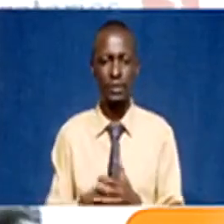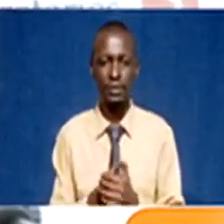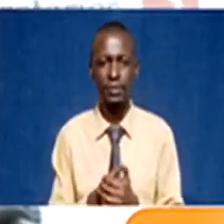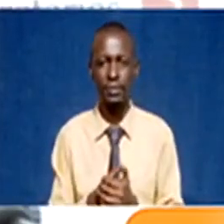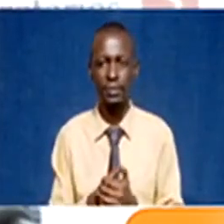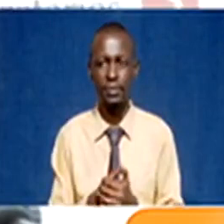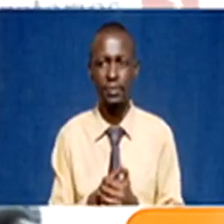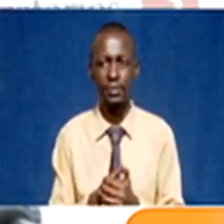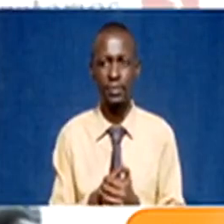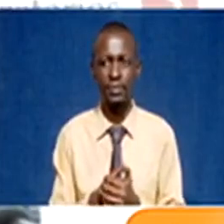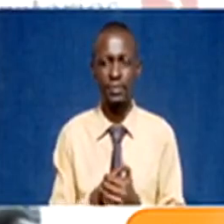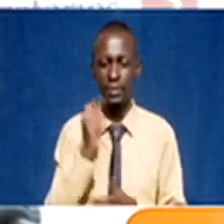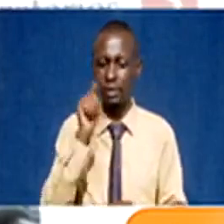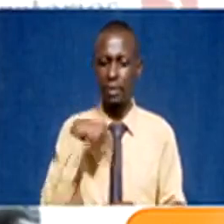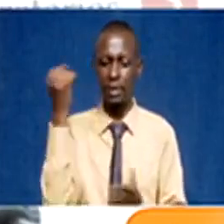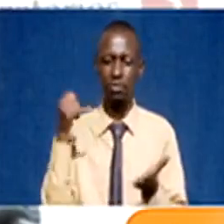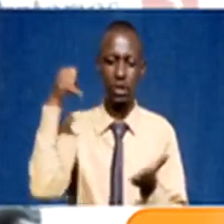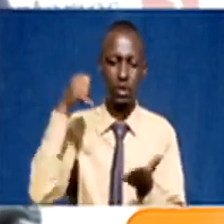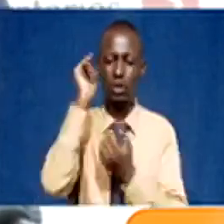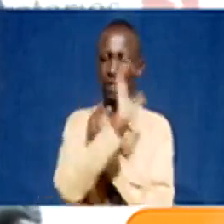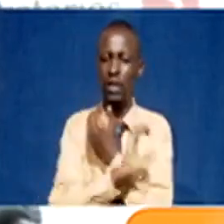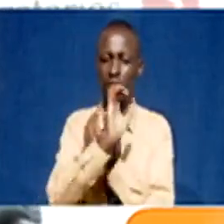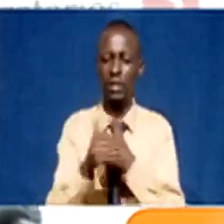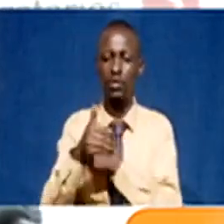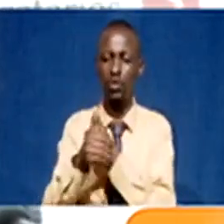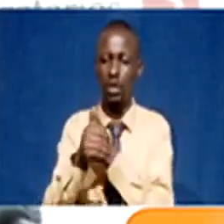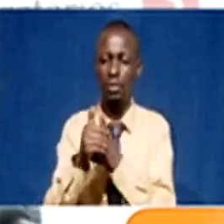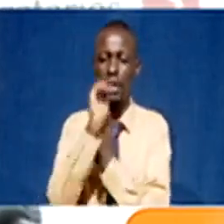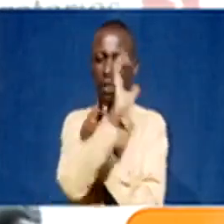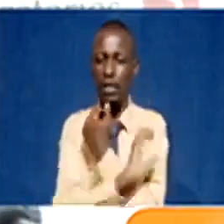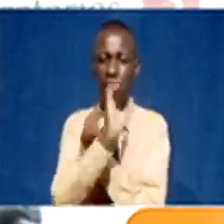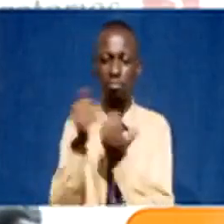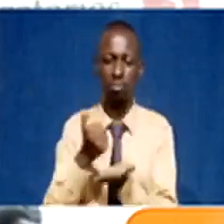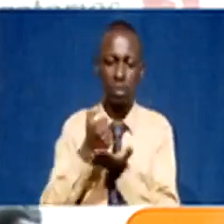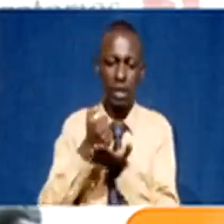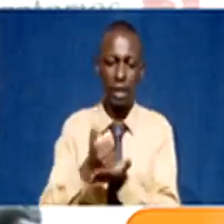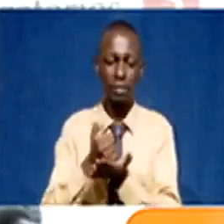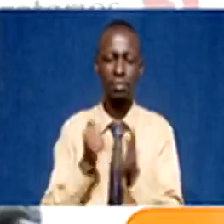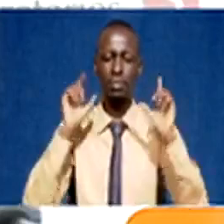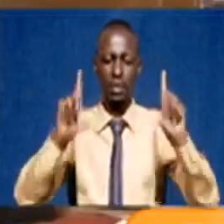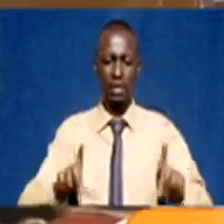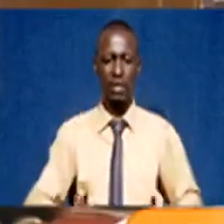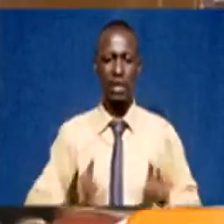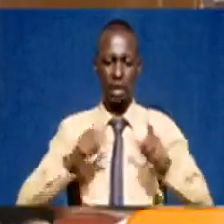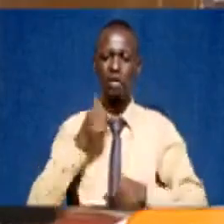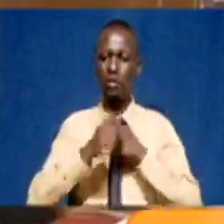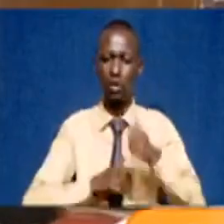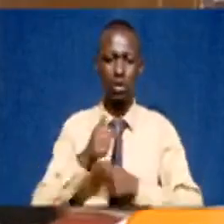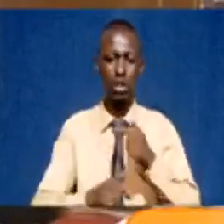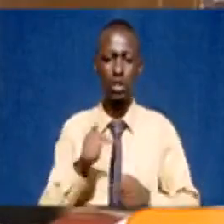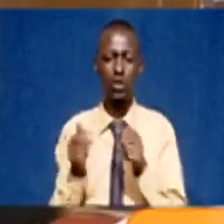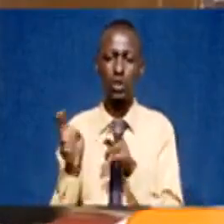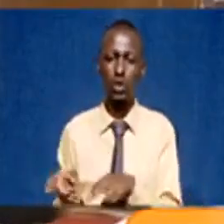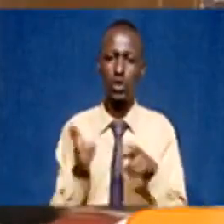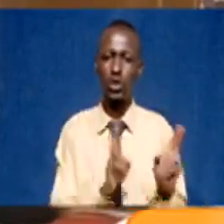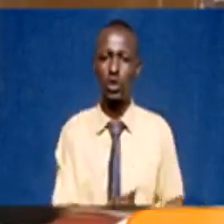US truly has been involved in trying to help our countries in the neighborhood to get life back on course. Vile